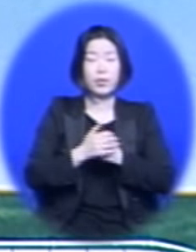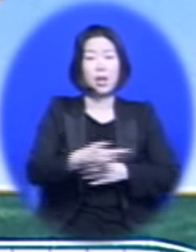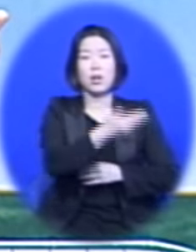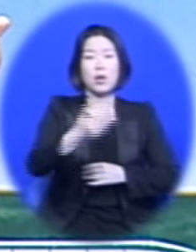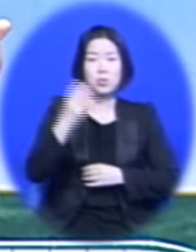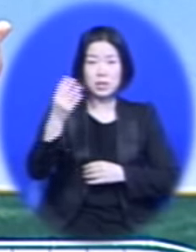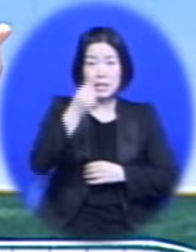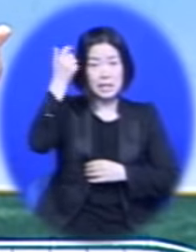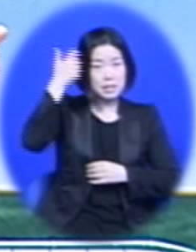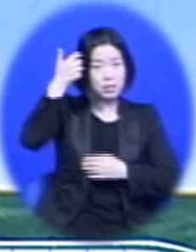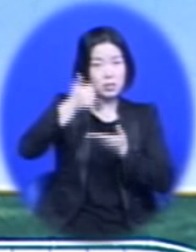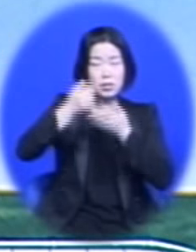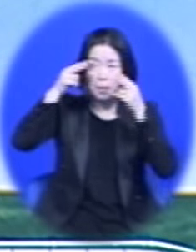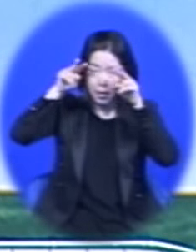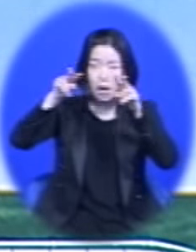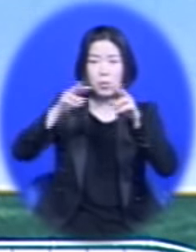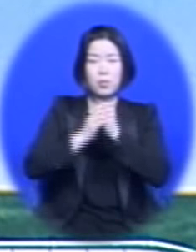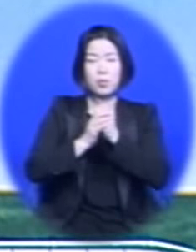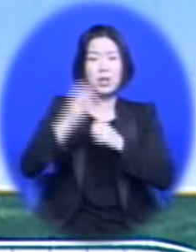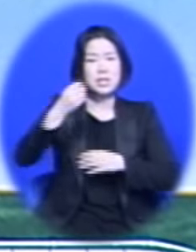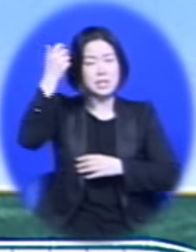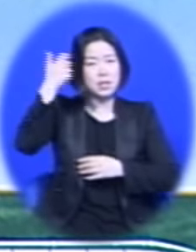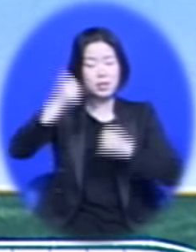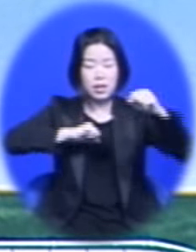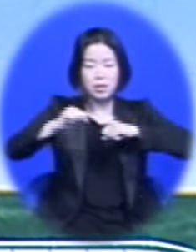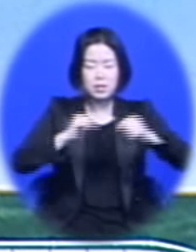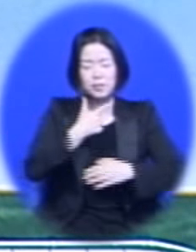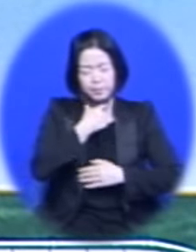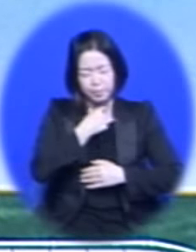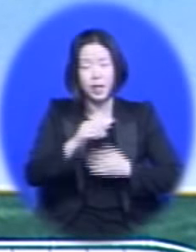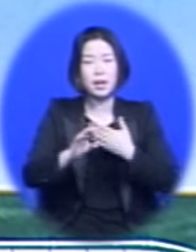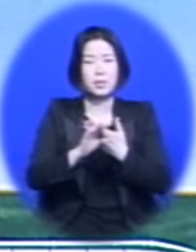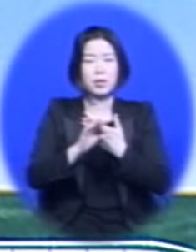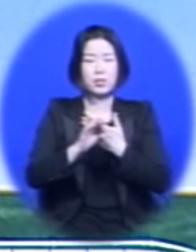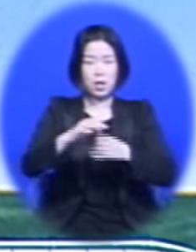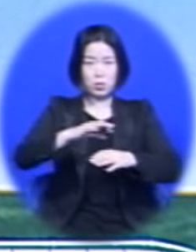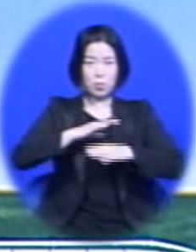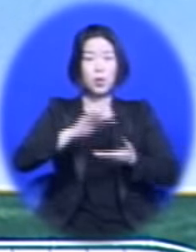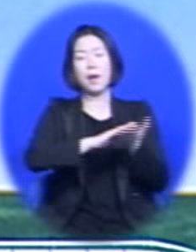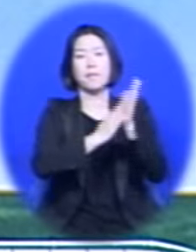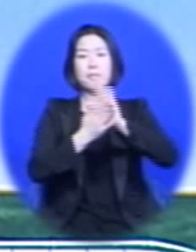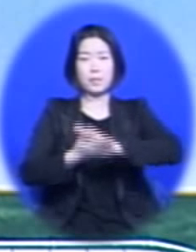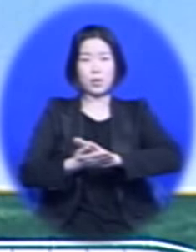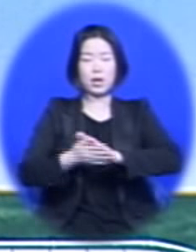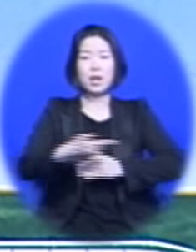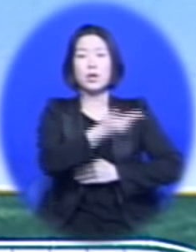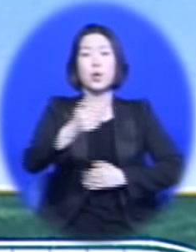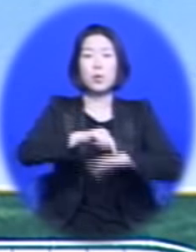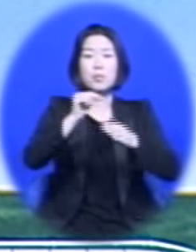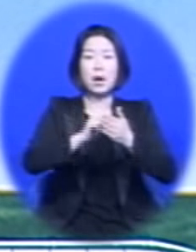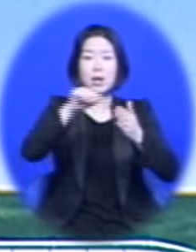성령을 바라보시면, 성령의 역사를 갈망하시면 놀라운 변화가 여러분의 마음에서 일어나게